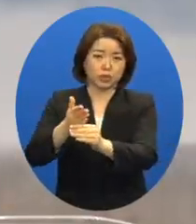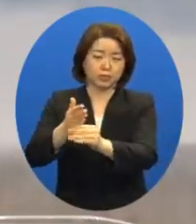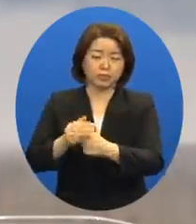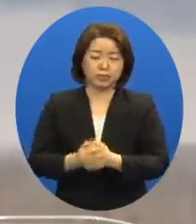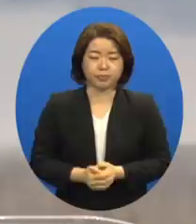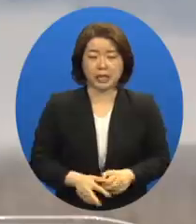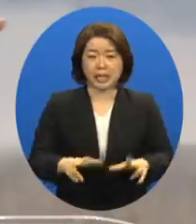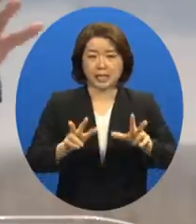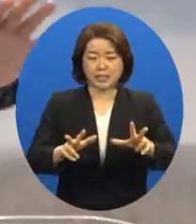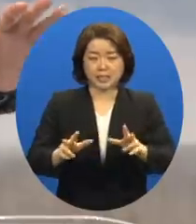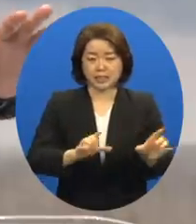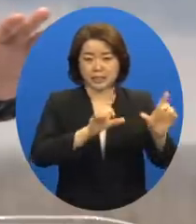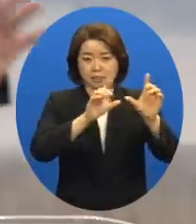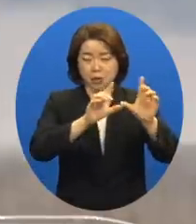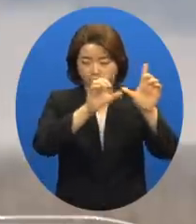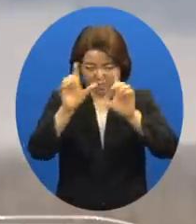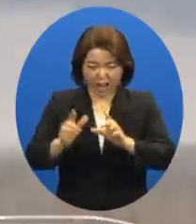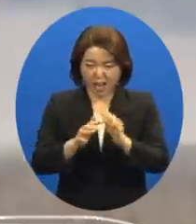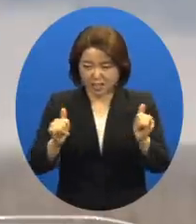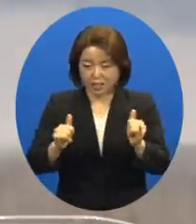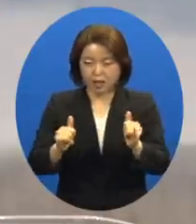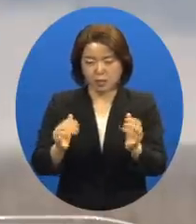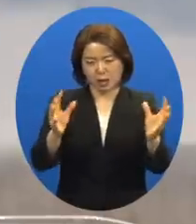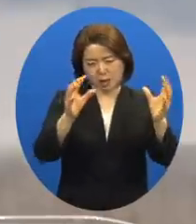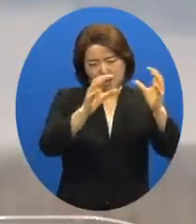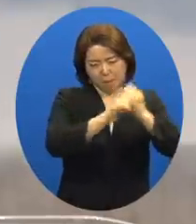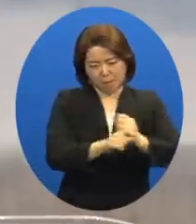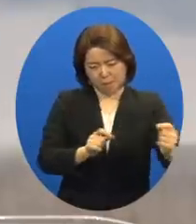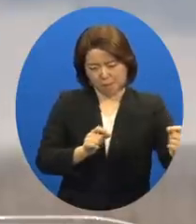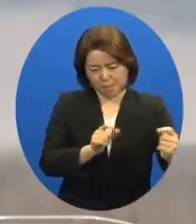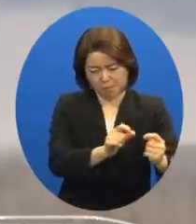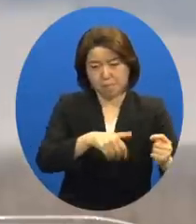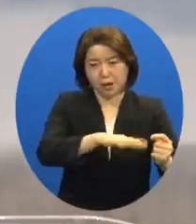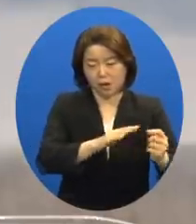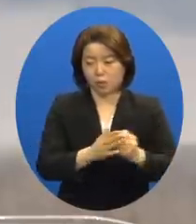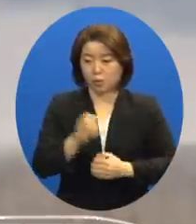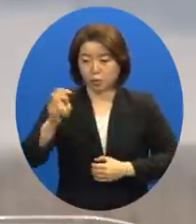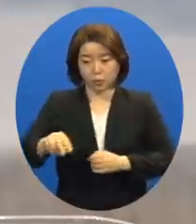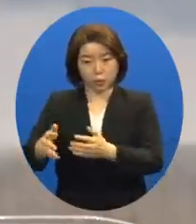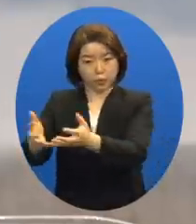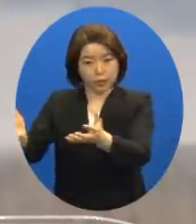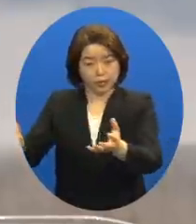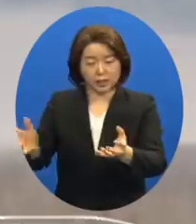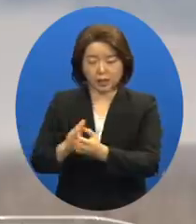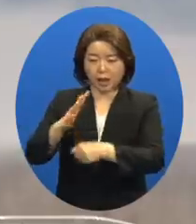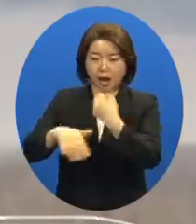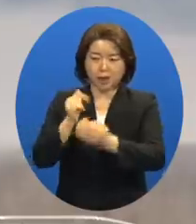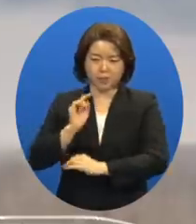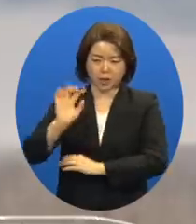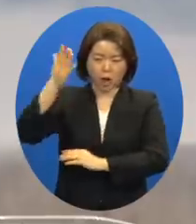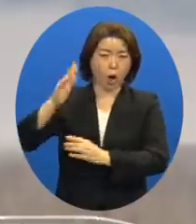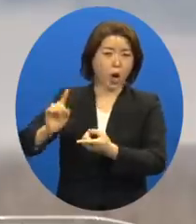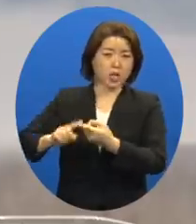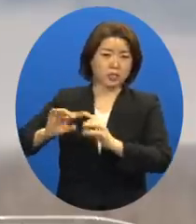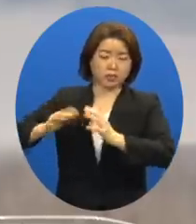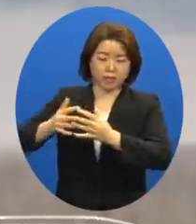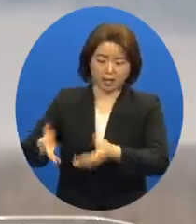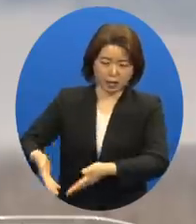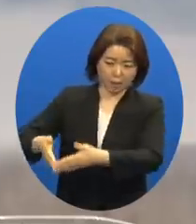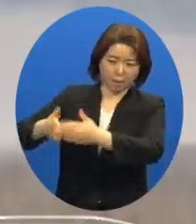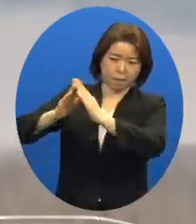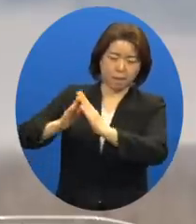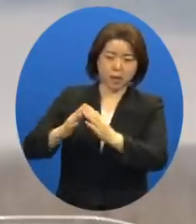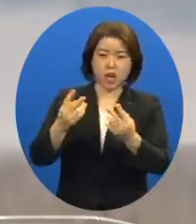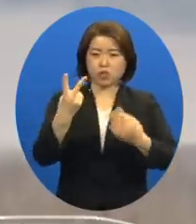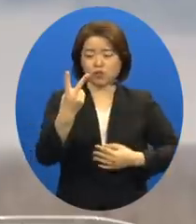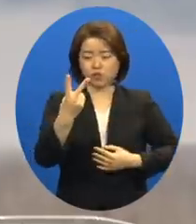사람들이 멸망으로 치달아가고 있는 것과 동시에 또 이 땅에 하나님의 영광스러운 나라가 세워져 가고 있는 두